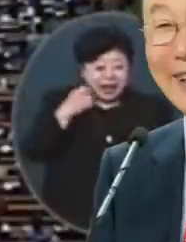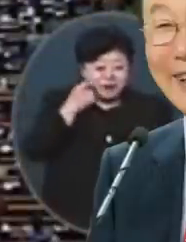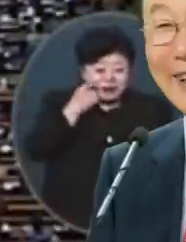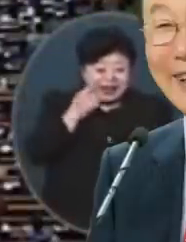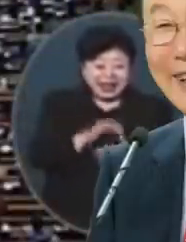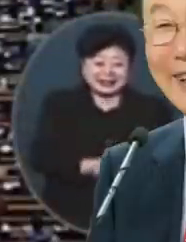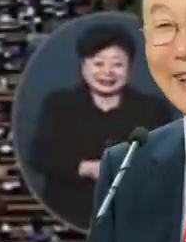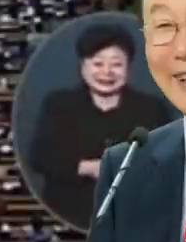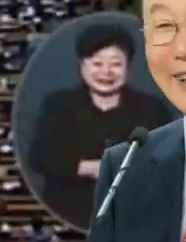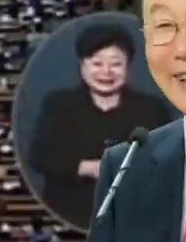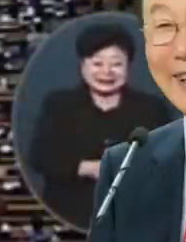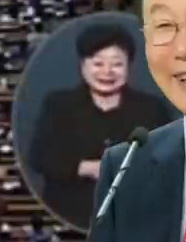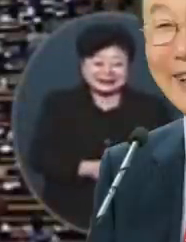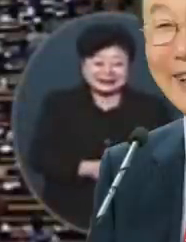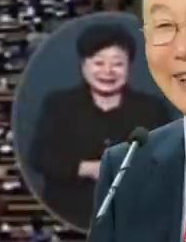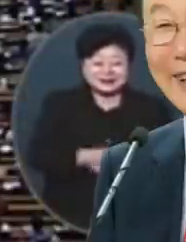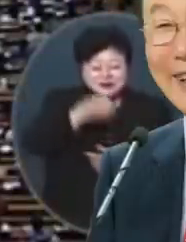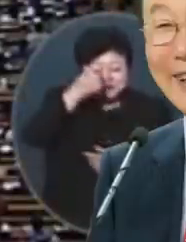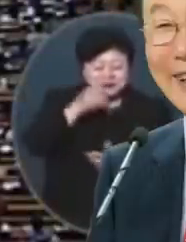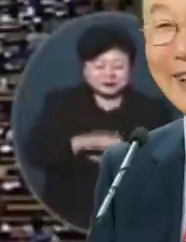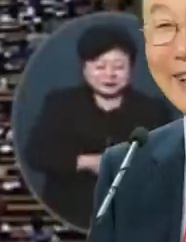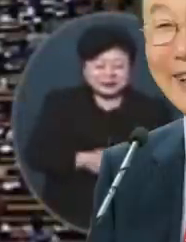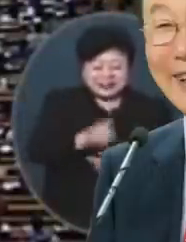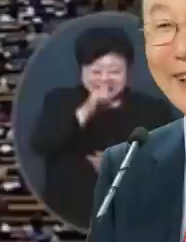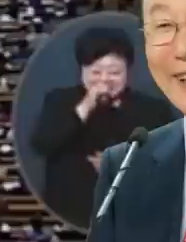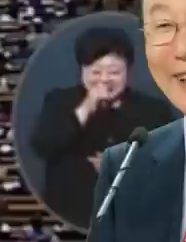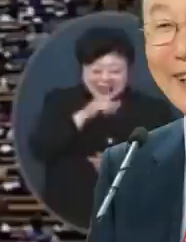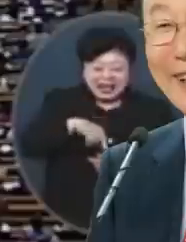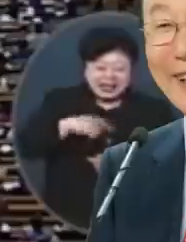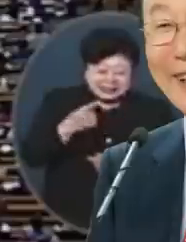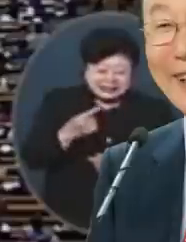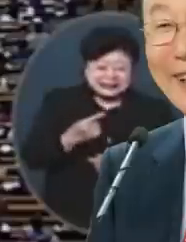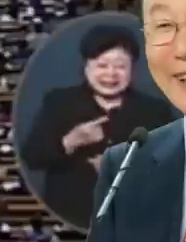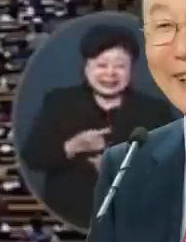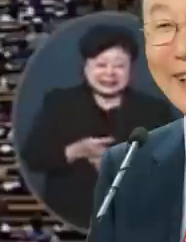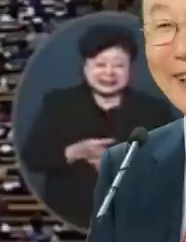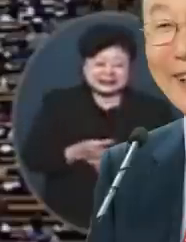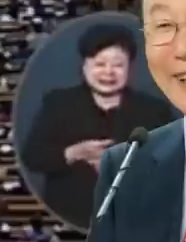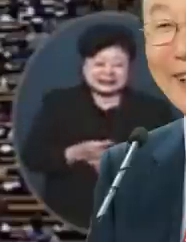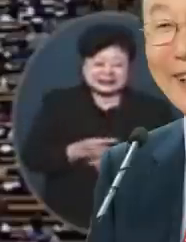것입니다. 꿈이 있어야 장애물을